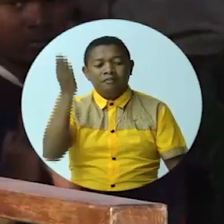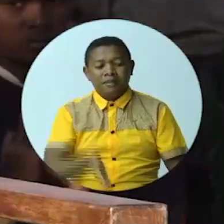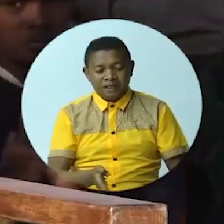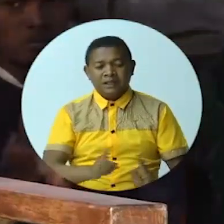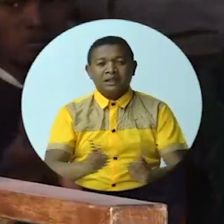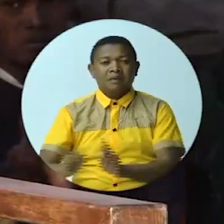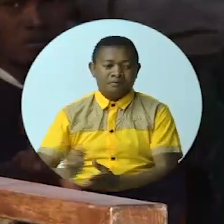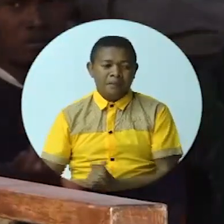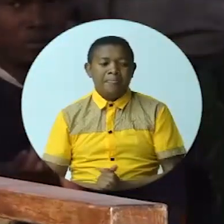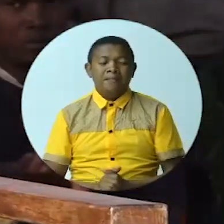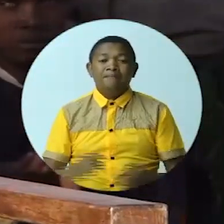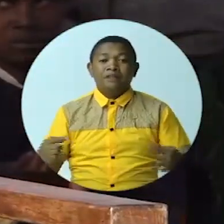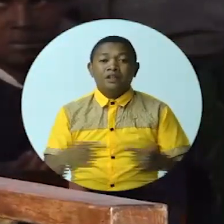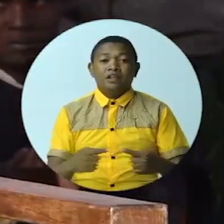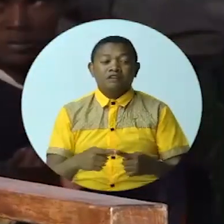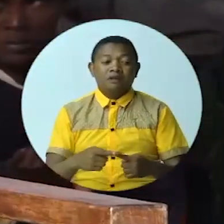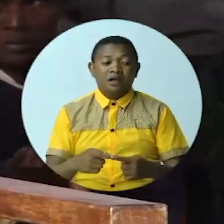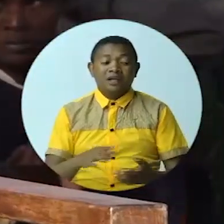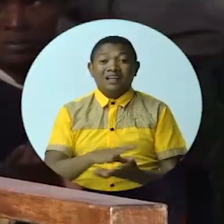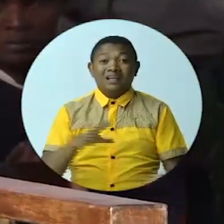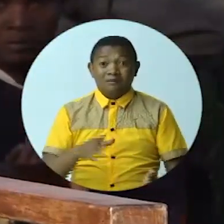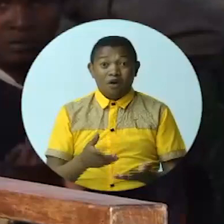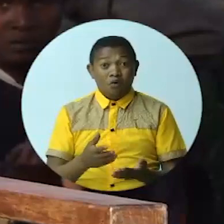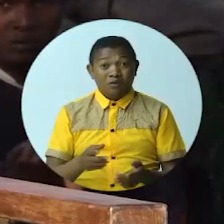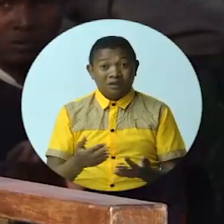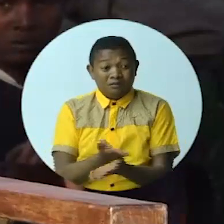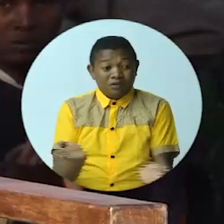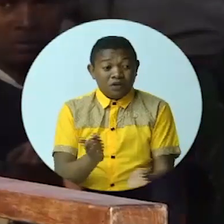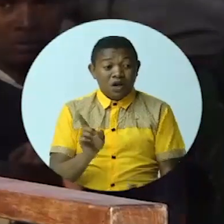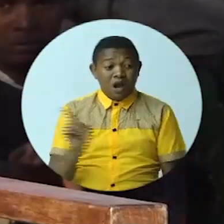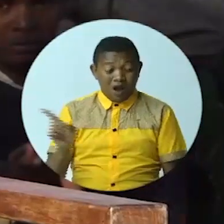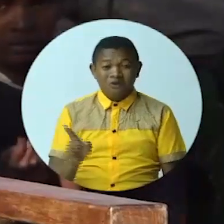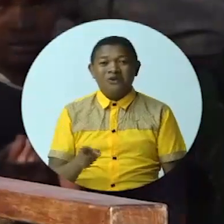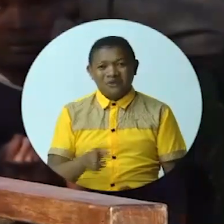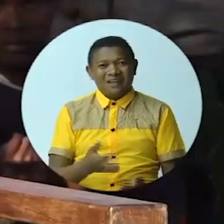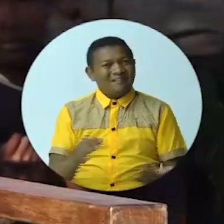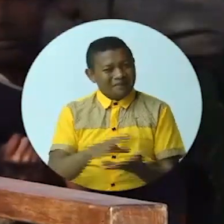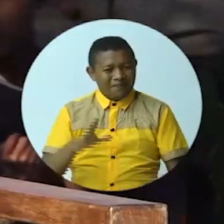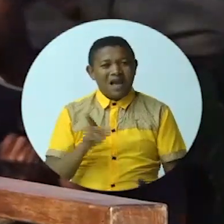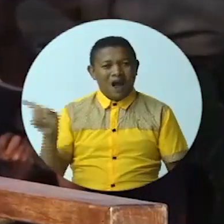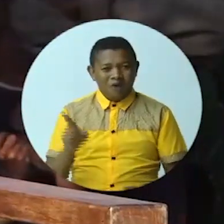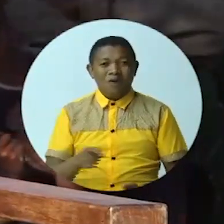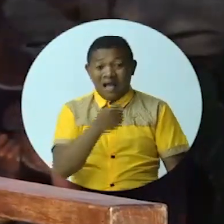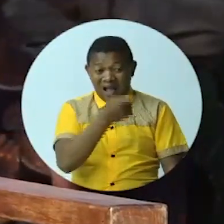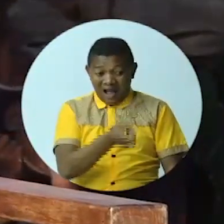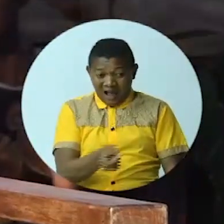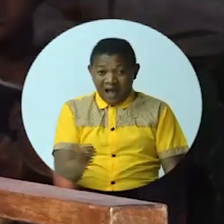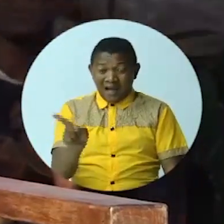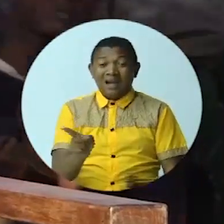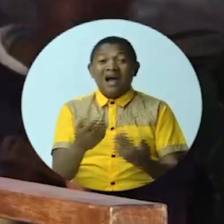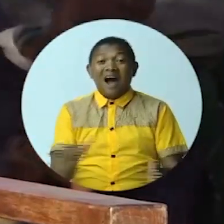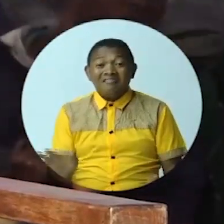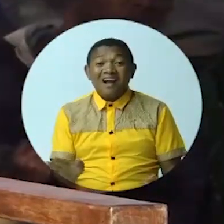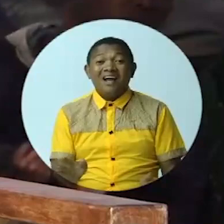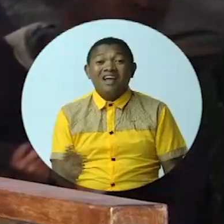ny nisongadina aloha dia ny fahataperany couvre feu sy ny fafana miverina manatanteraka